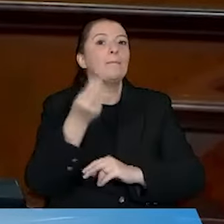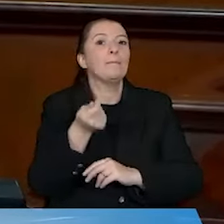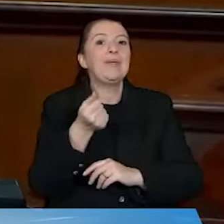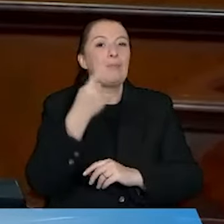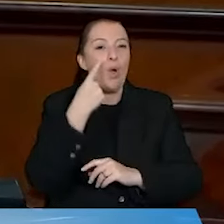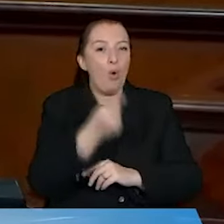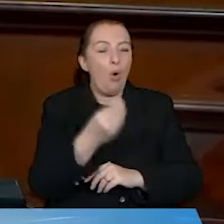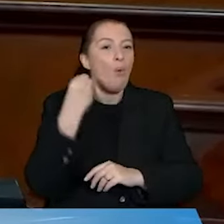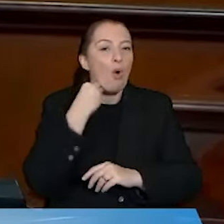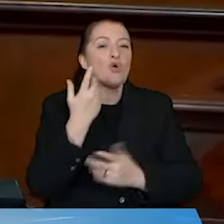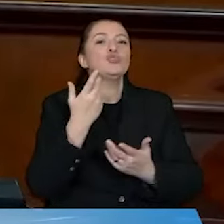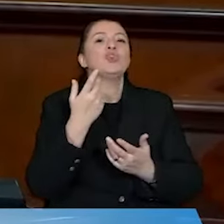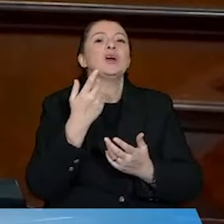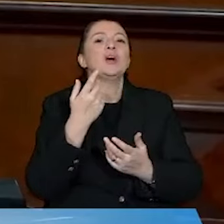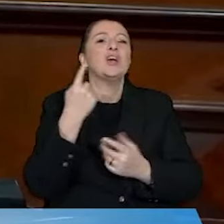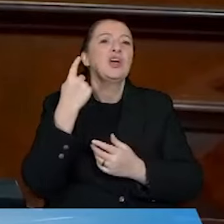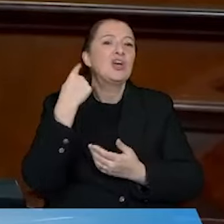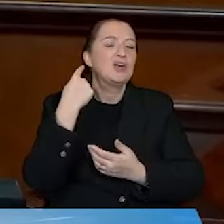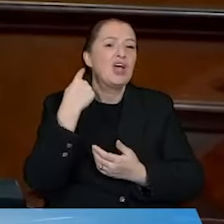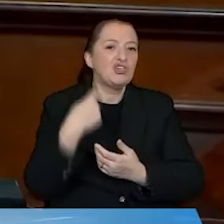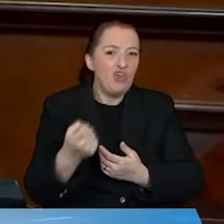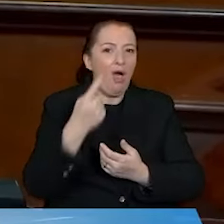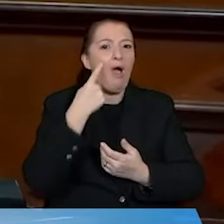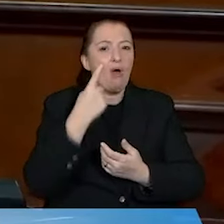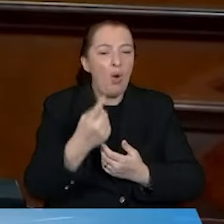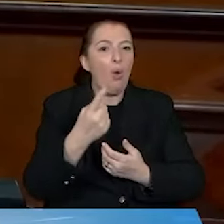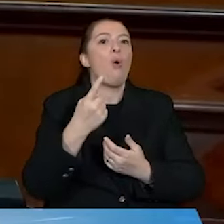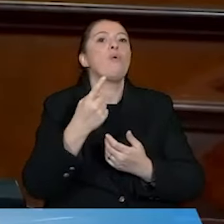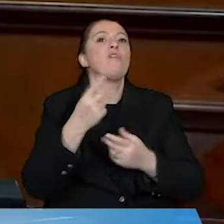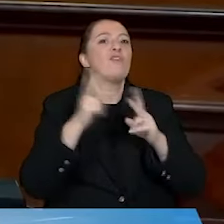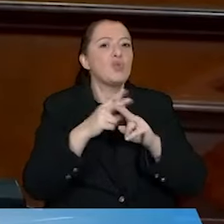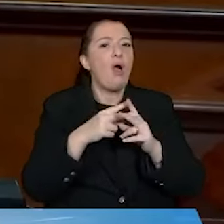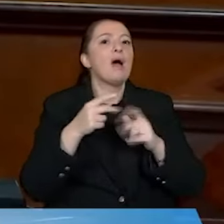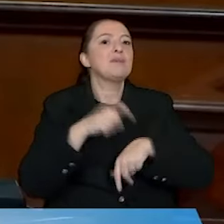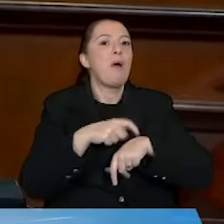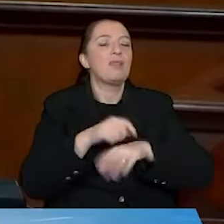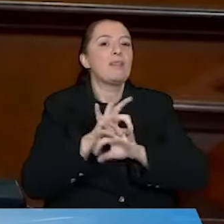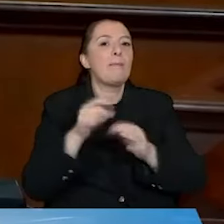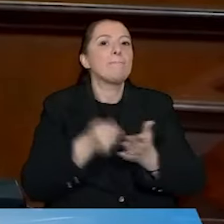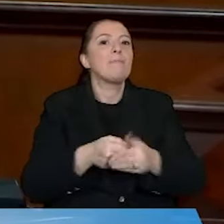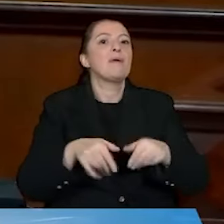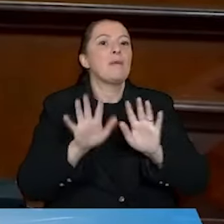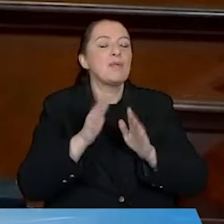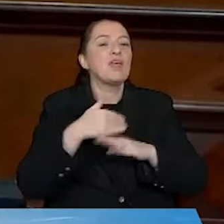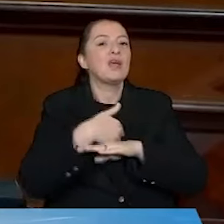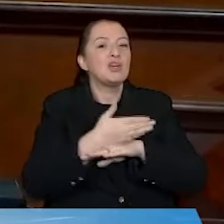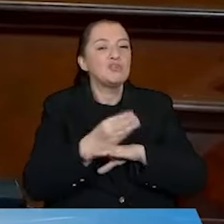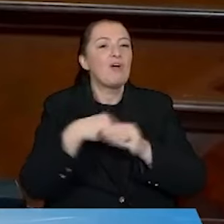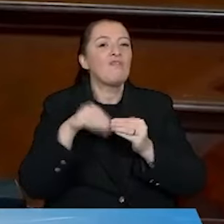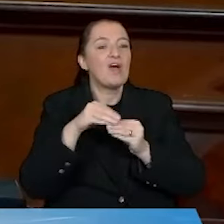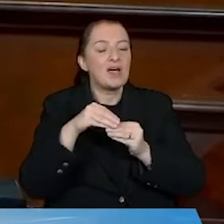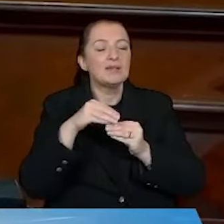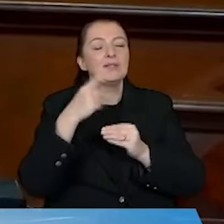ilan ve icra ödemeleri, fatura ödemeleri gibi bazı ödemelerini zamanında yapmadığı, bu nedenle gecikme bedeli, faiz, gecikme zammı, idari